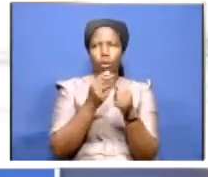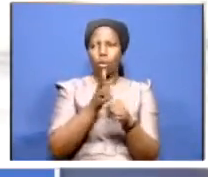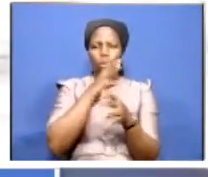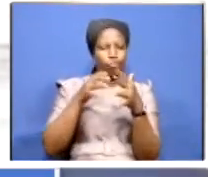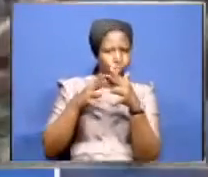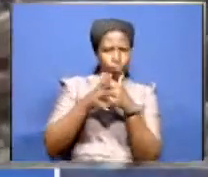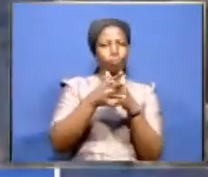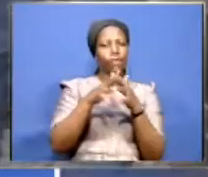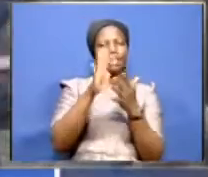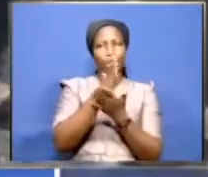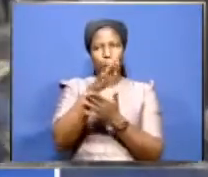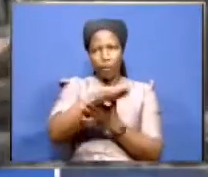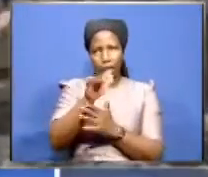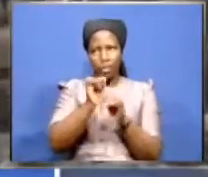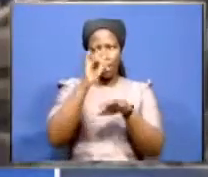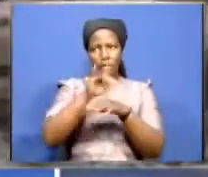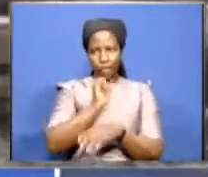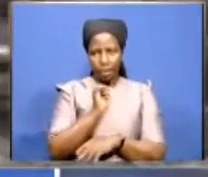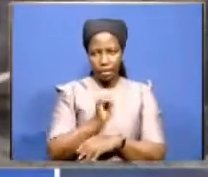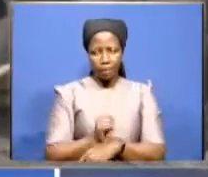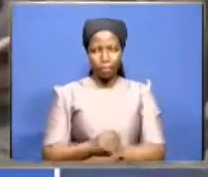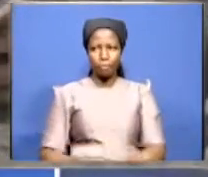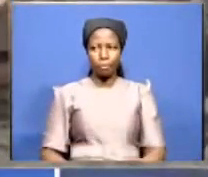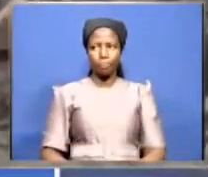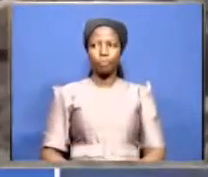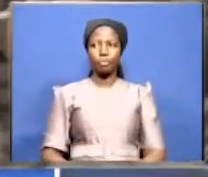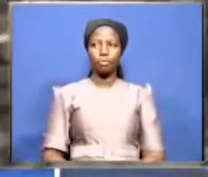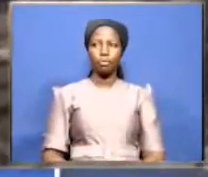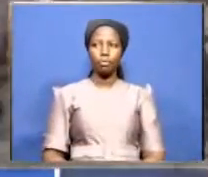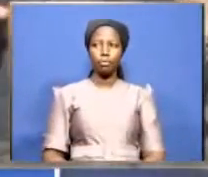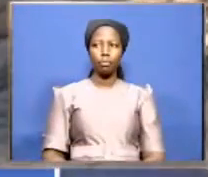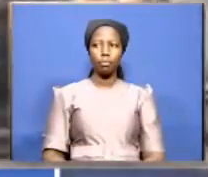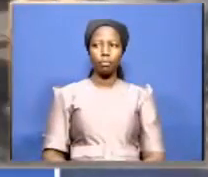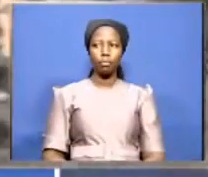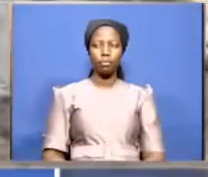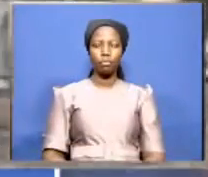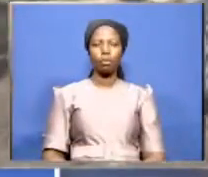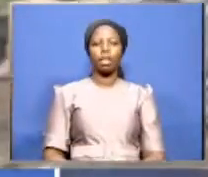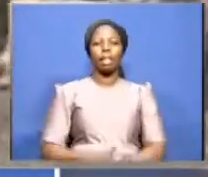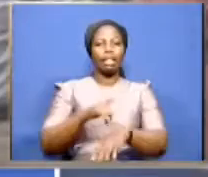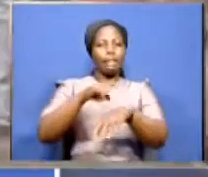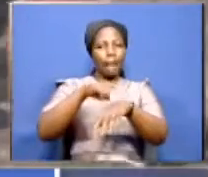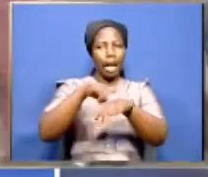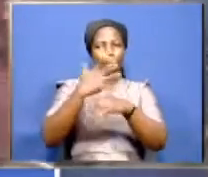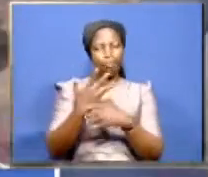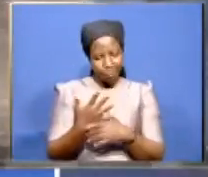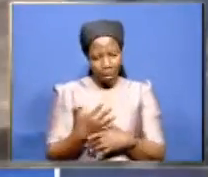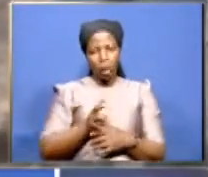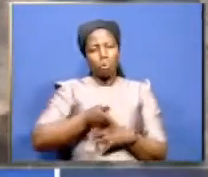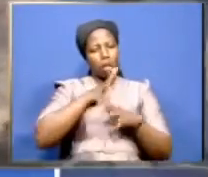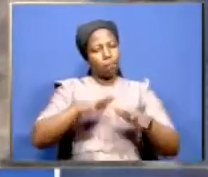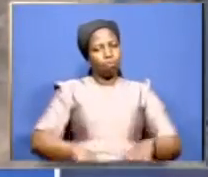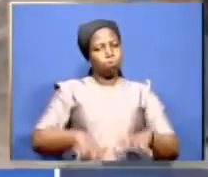zilizoathiriwa. huku mafuriko yakiendelea kusababisha